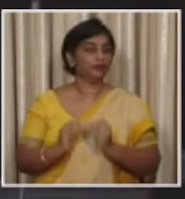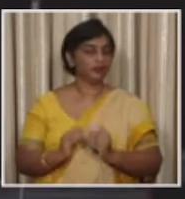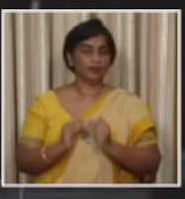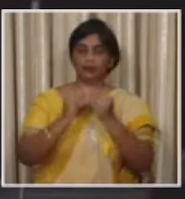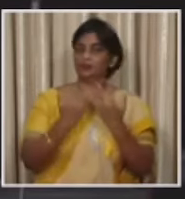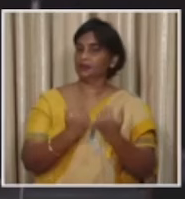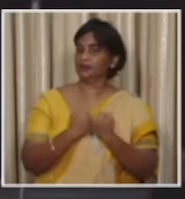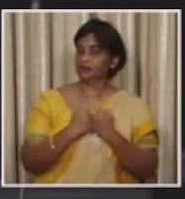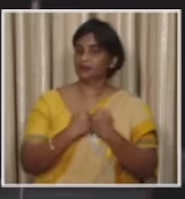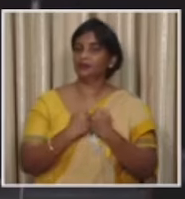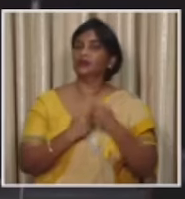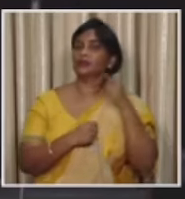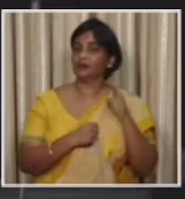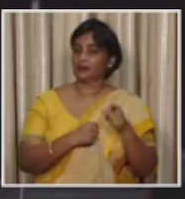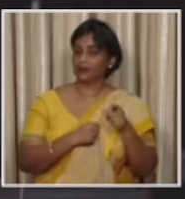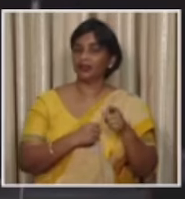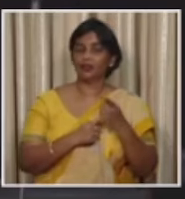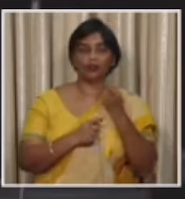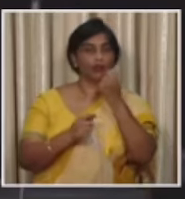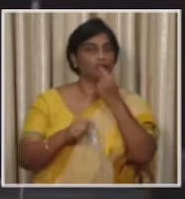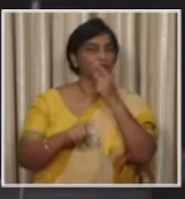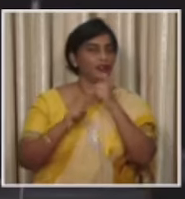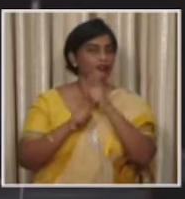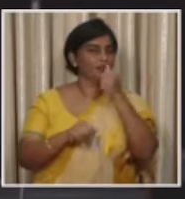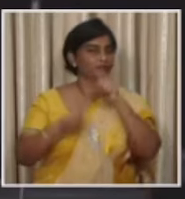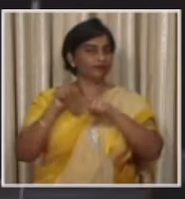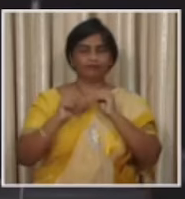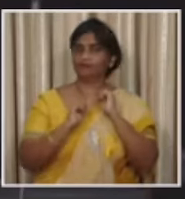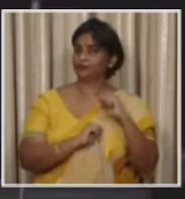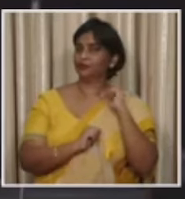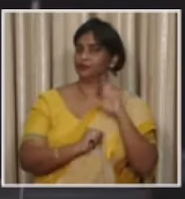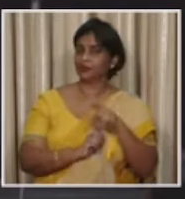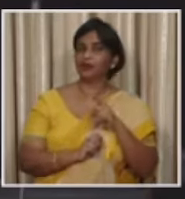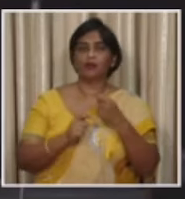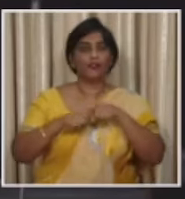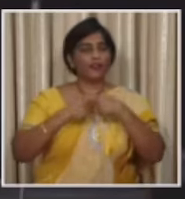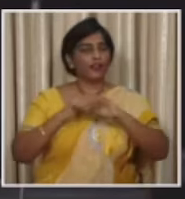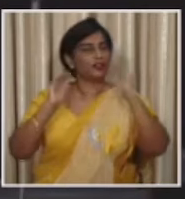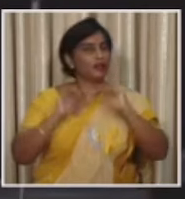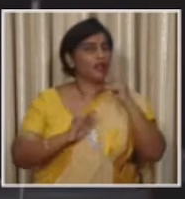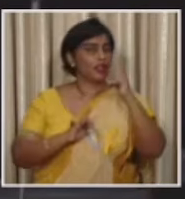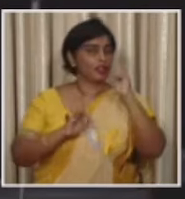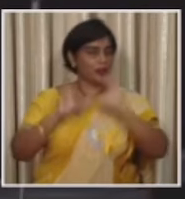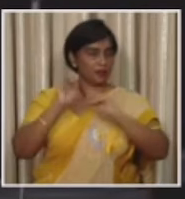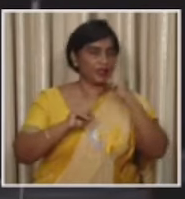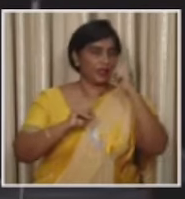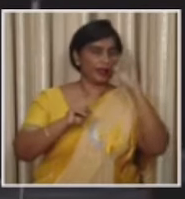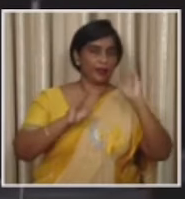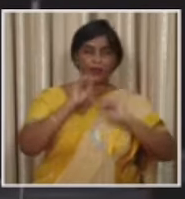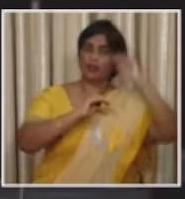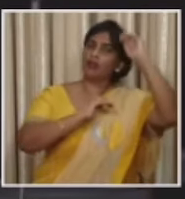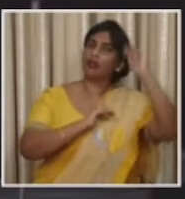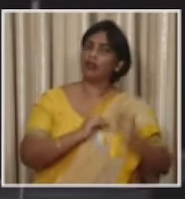ලබා ගැනීම, මේ එක්ස්චේන්ජ් රේට් එකේ ඇති වෙලා තියෙන ස්ථාවරත්වය, උද්දමනය 70% ඉඳලා 100% දක්වා